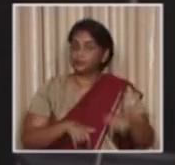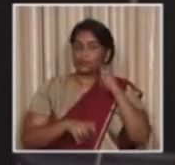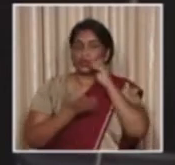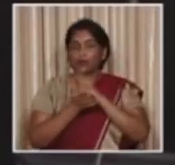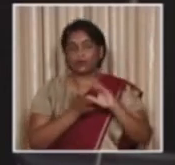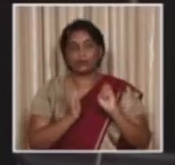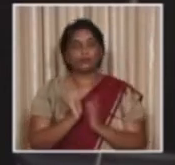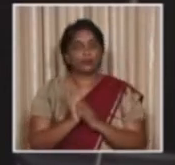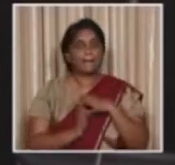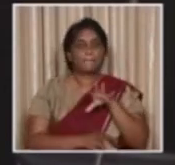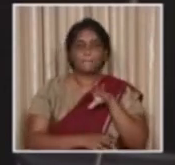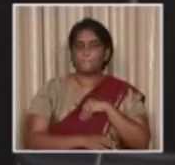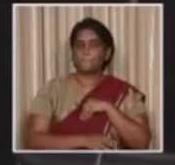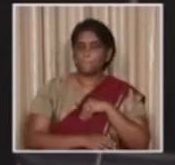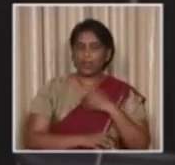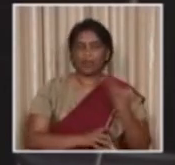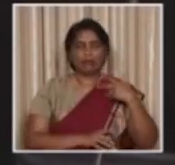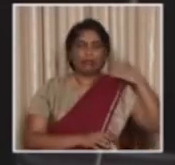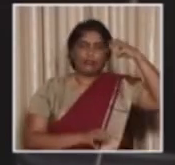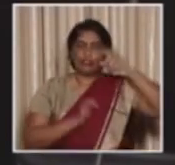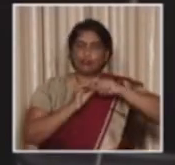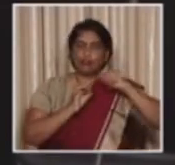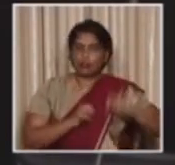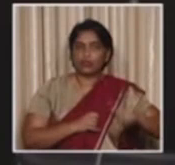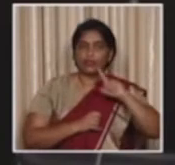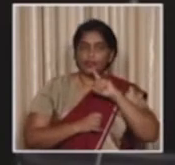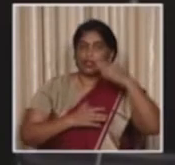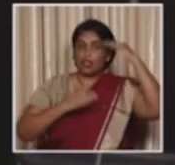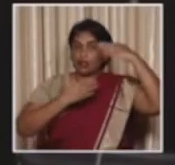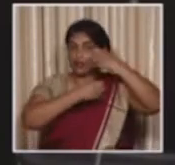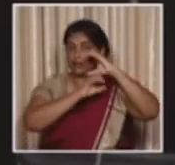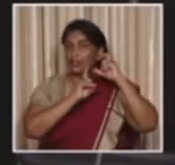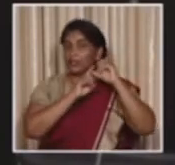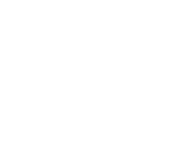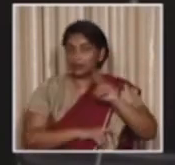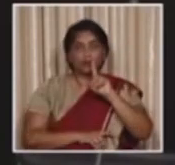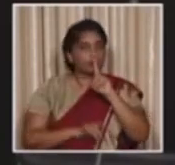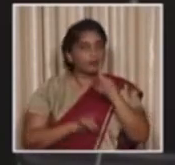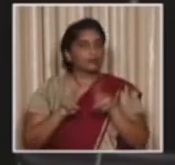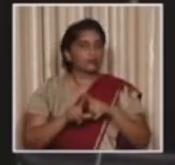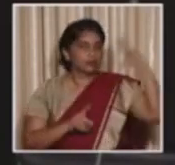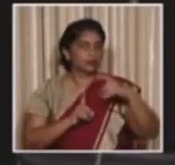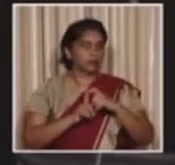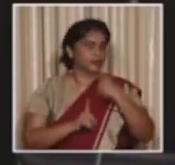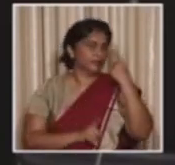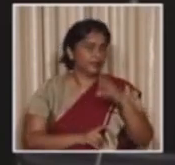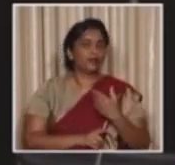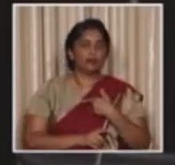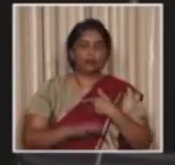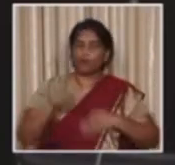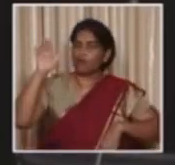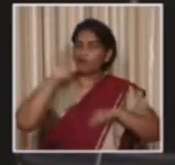උපකිතා කොමිසමත් පිළි අරගෙන තියෙනවා ඒ වගේම විදුලි බල මණ්ඩලයේ පුරෝකථන සහ කාලගුණ විද්‍යා දෙපාර්තමේන්තුවේ පුරෝකථන අනුව නියන් තත්ත්වේ නිසා අපිට